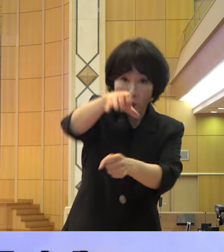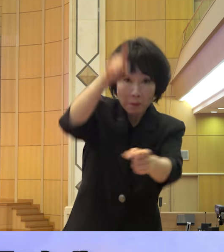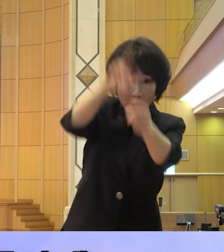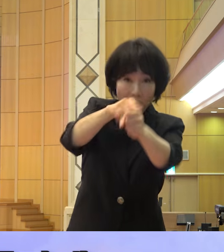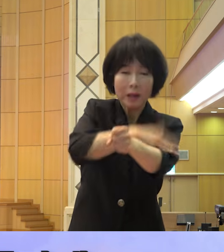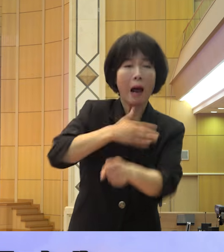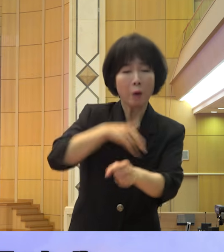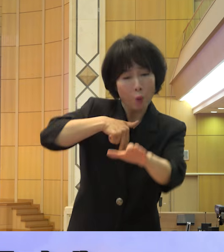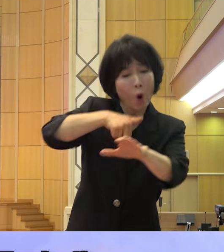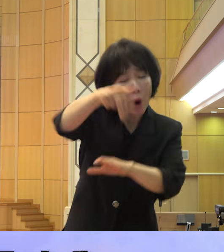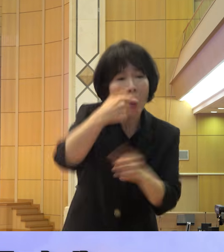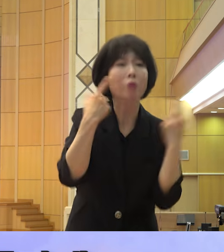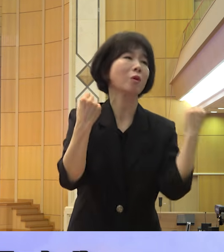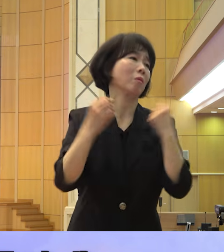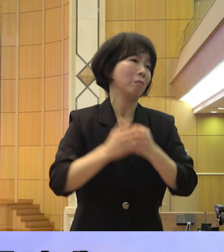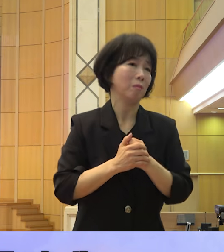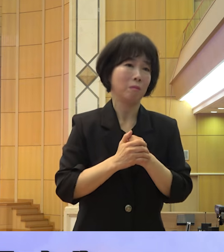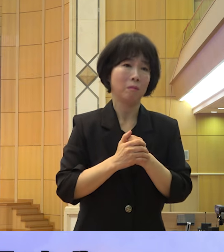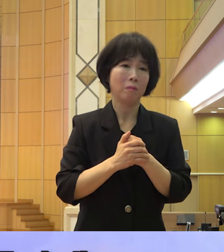그러니